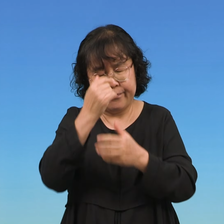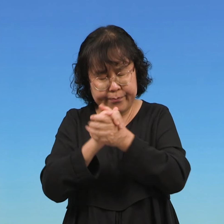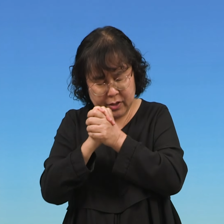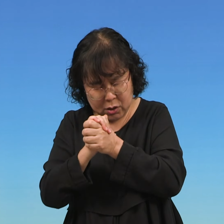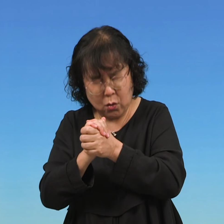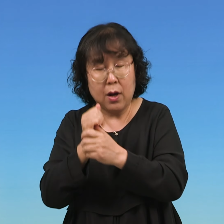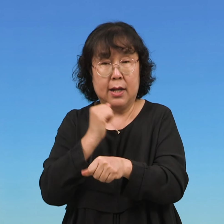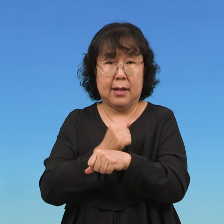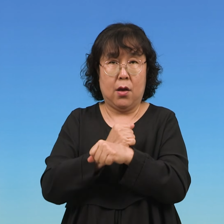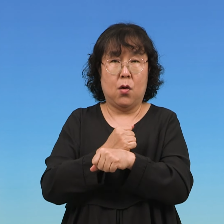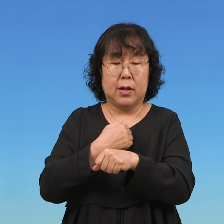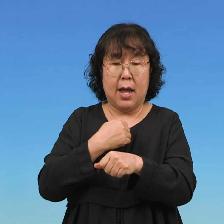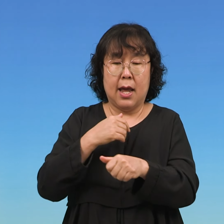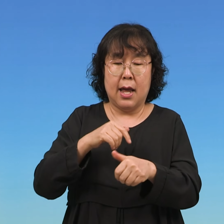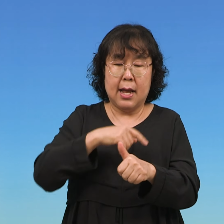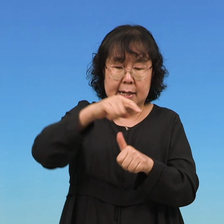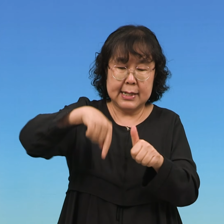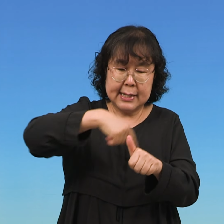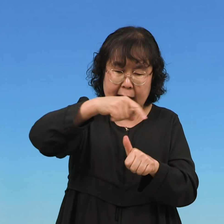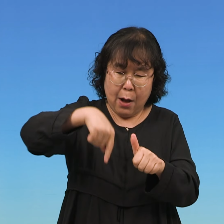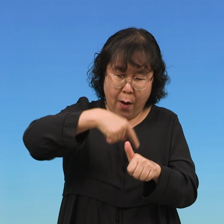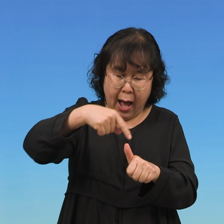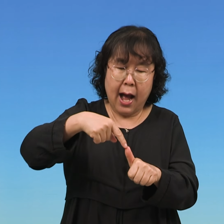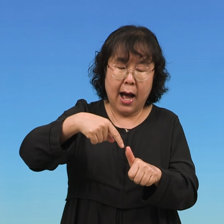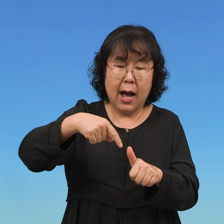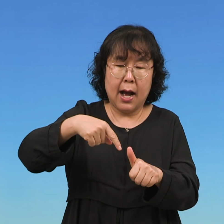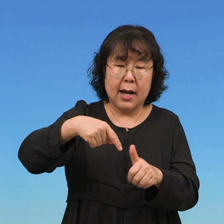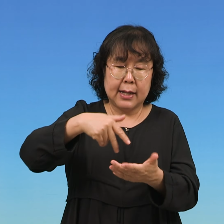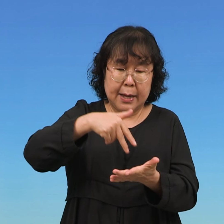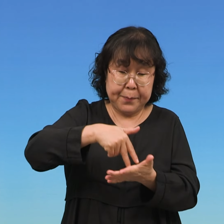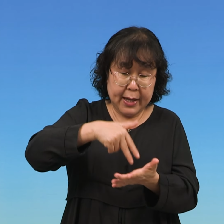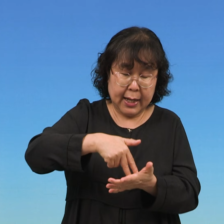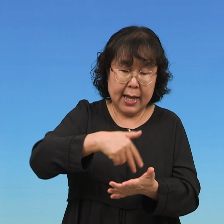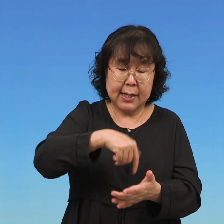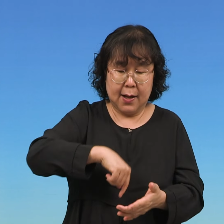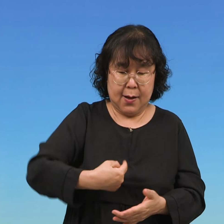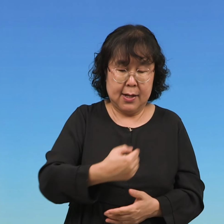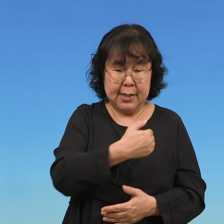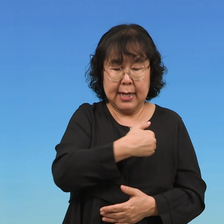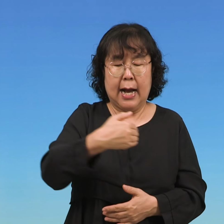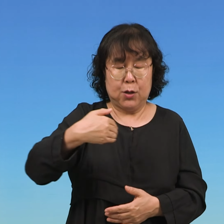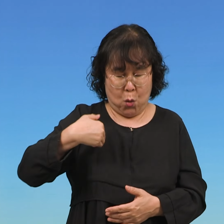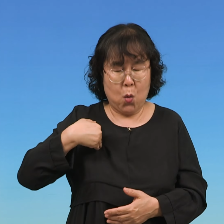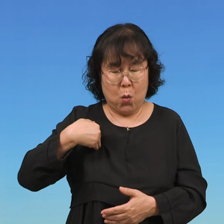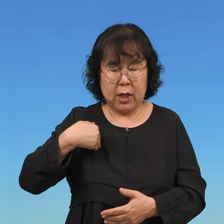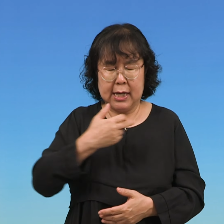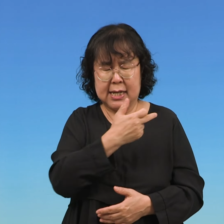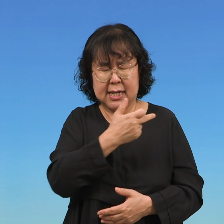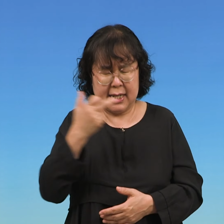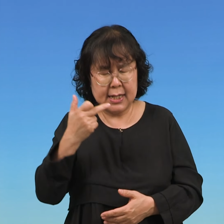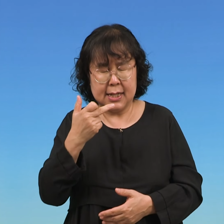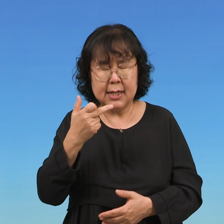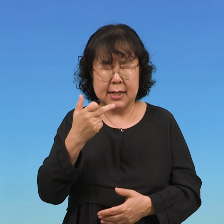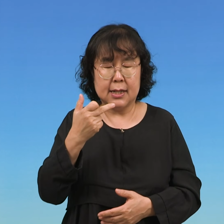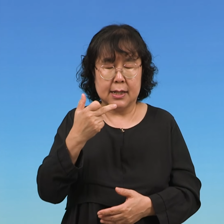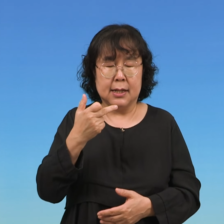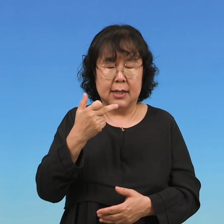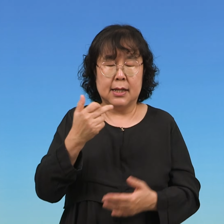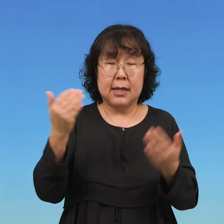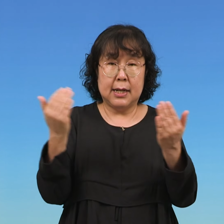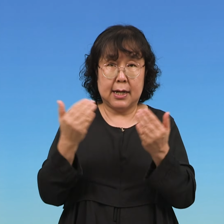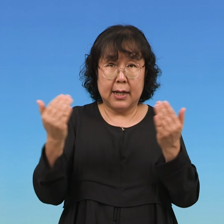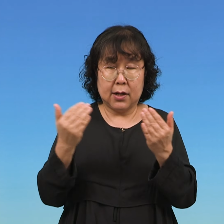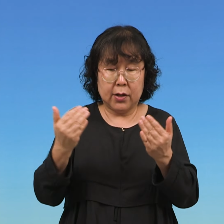내가 자족하는 것이 얼마나 큰 능력인가를 이번에 한번 내가 테스트 해보기를 원합니다 모든